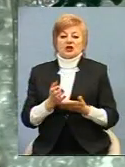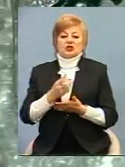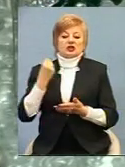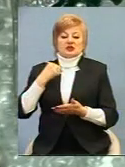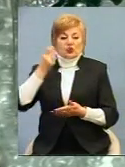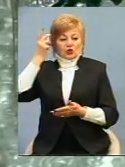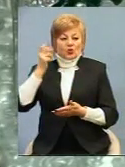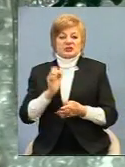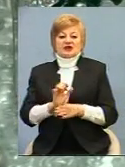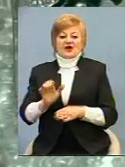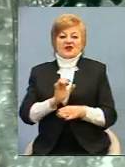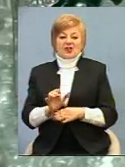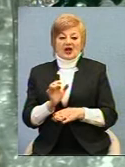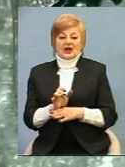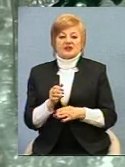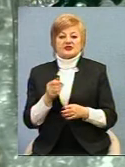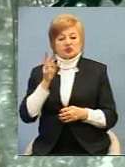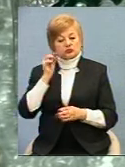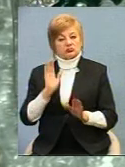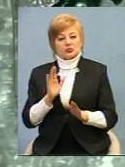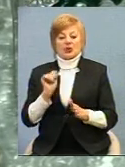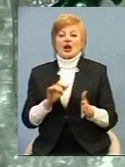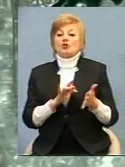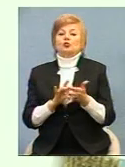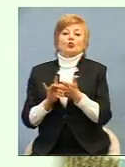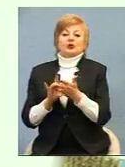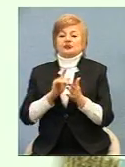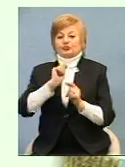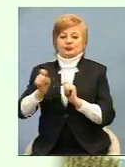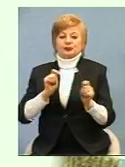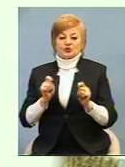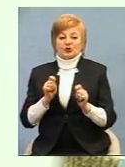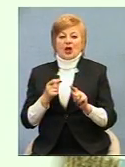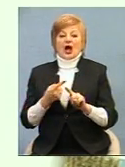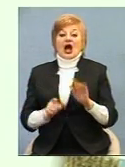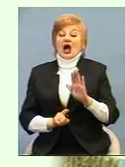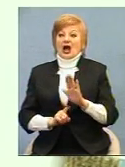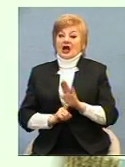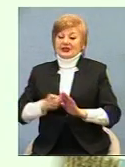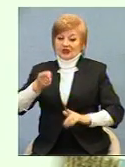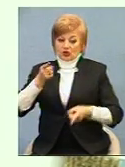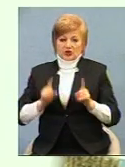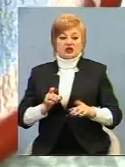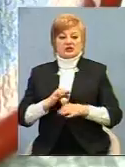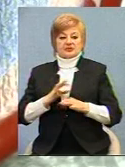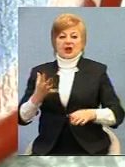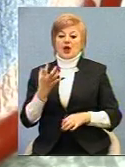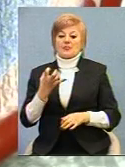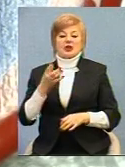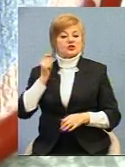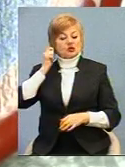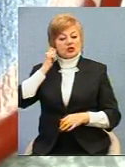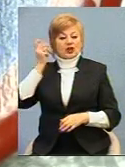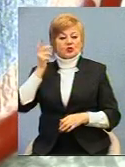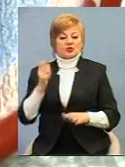козаків виготовлялися до певних дат і мали туристичну спрямованість. Справжній бум викликало святкування 500-річчя козацтва